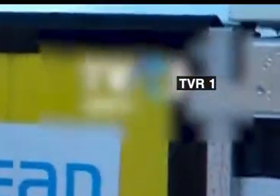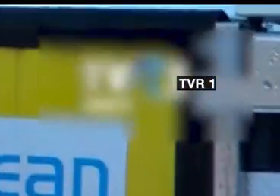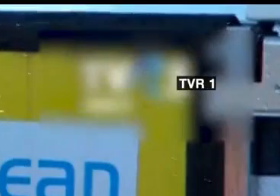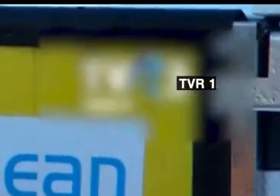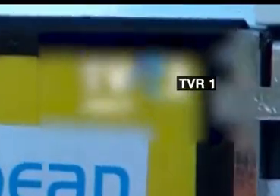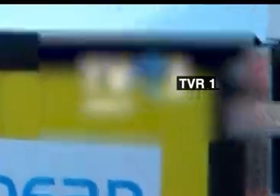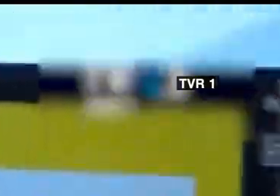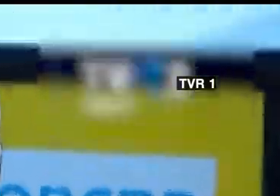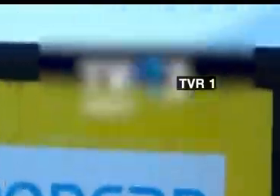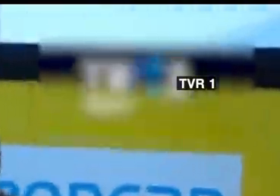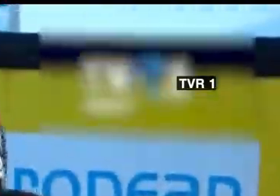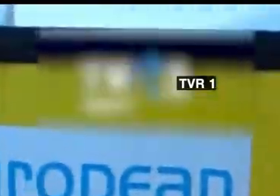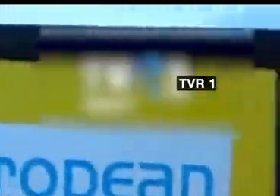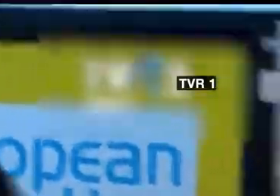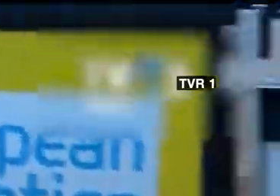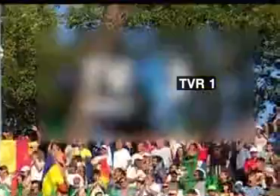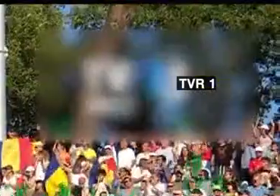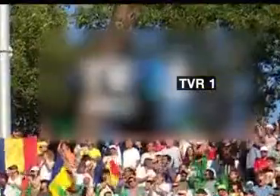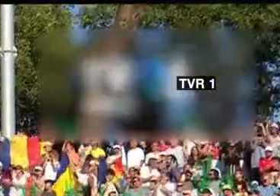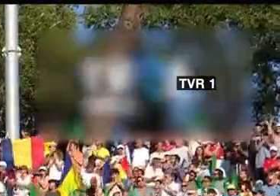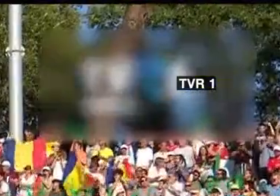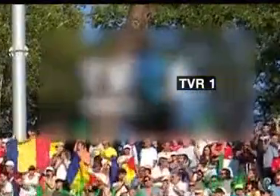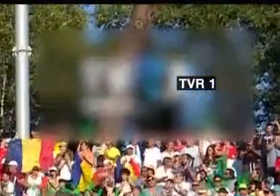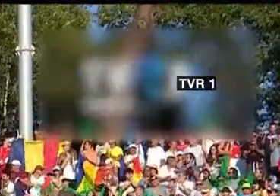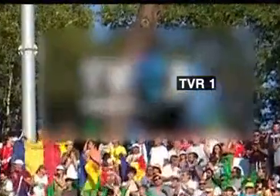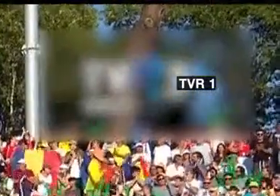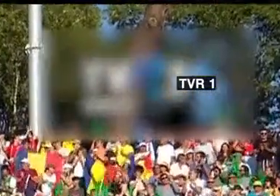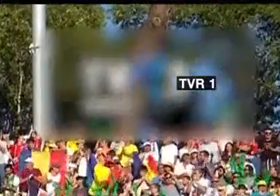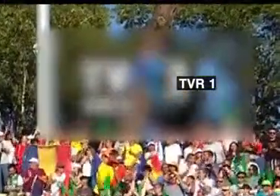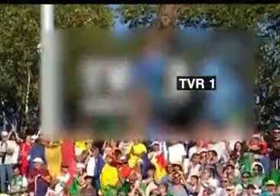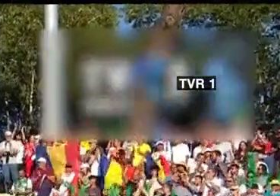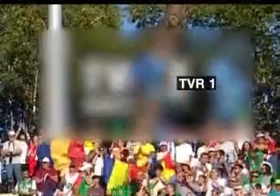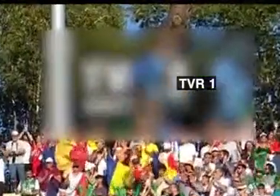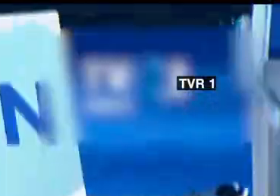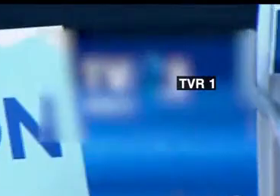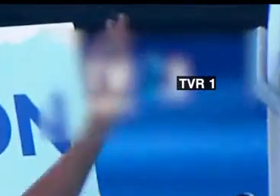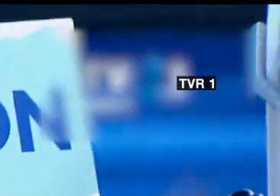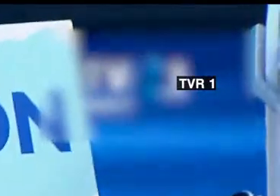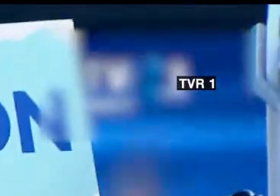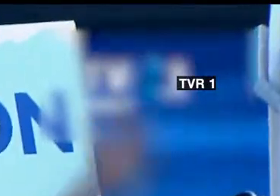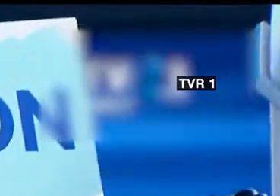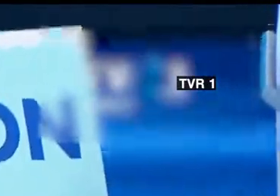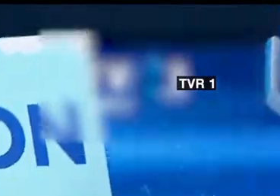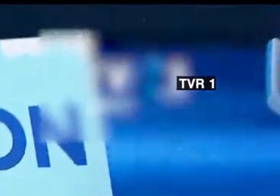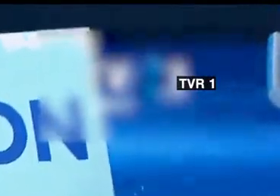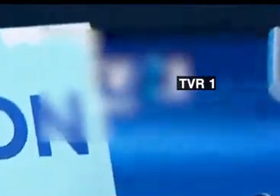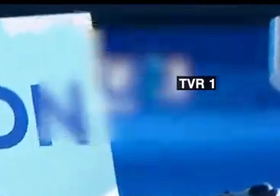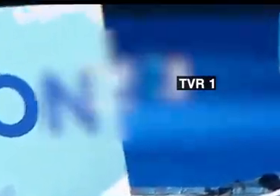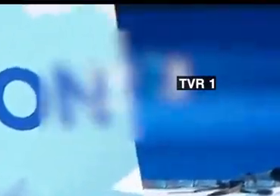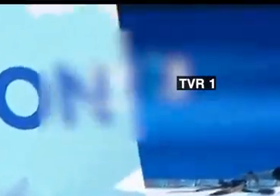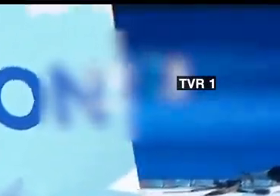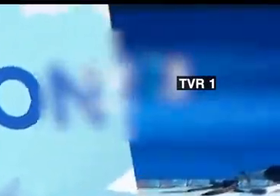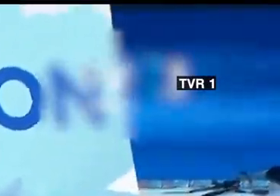aur la un campionat european de seniori în bazin olimpic și a 10-a pentru România de-a lungul istoriei. David Popovici a fost urmat